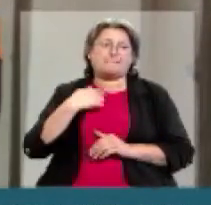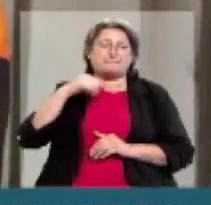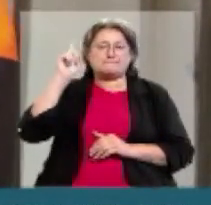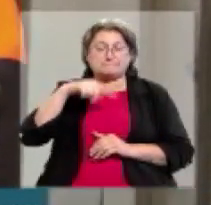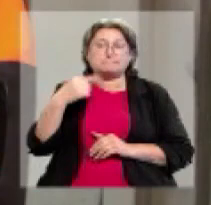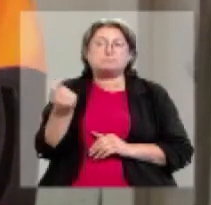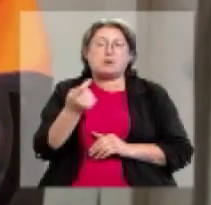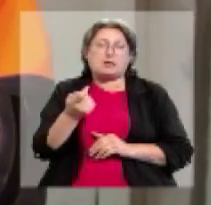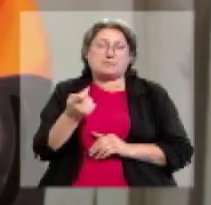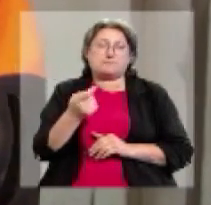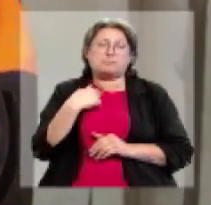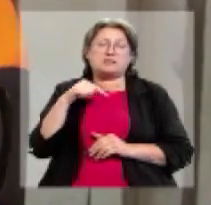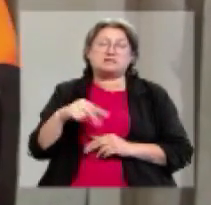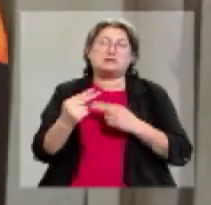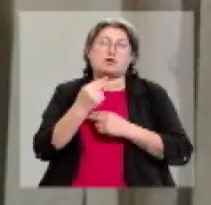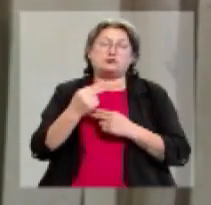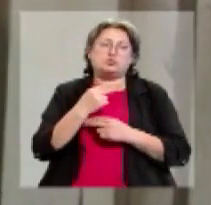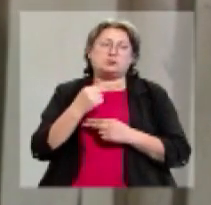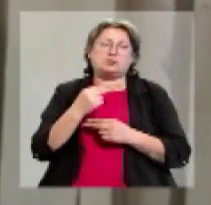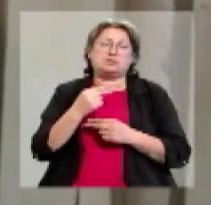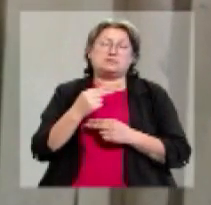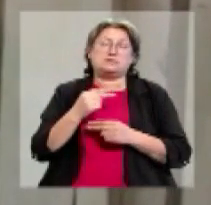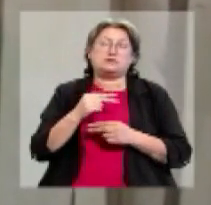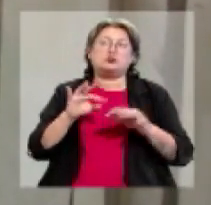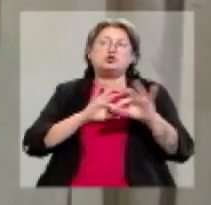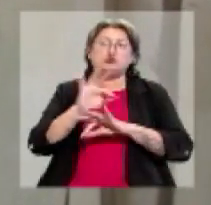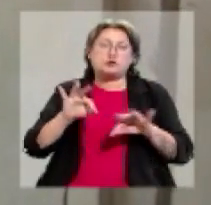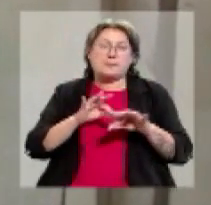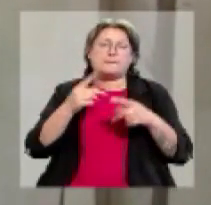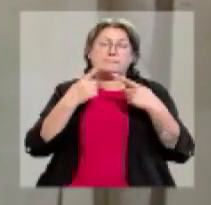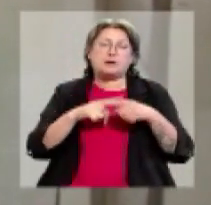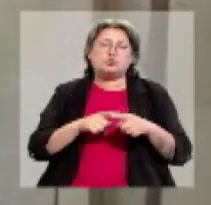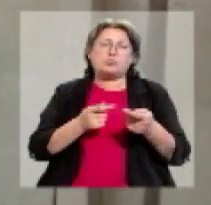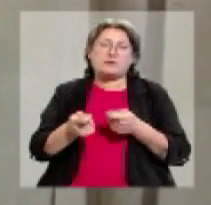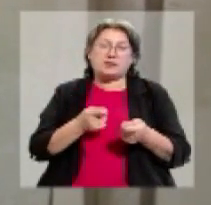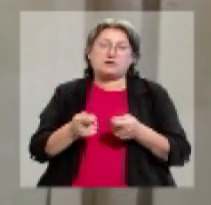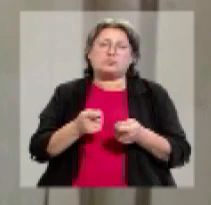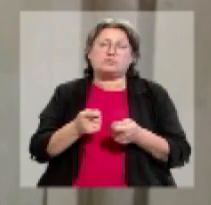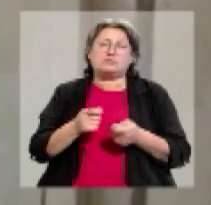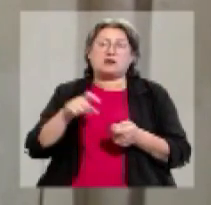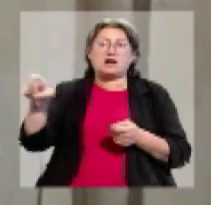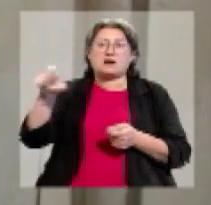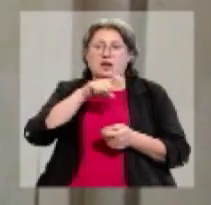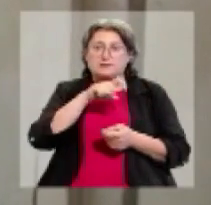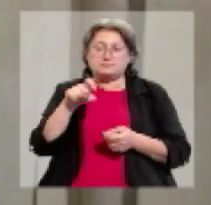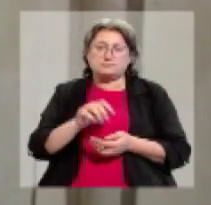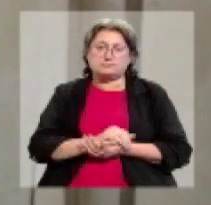малую часть. Меня здесь научили чертежам, механическому управлению краном